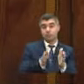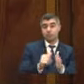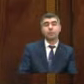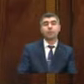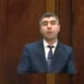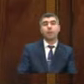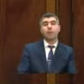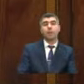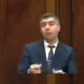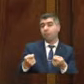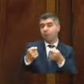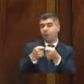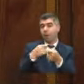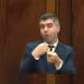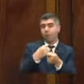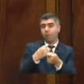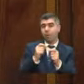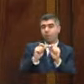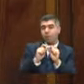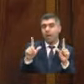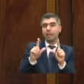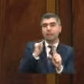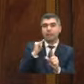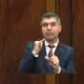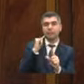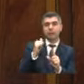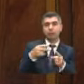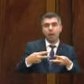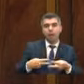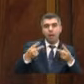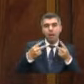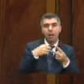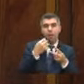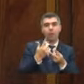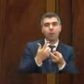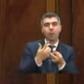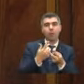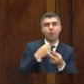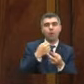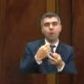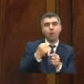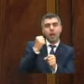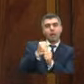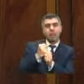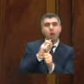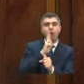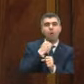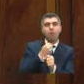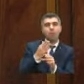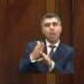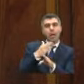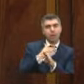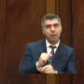وضحت مرارا وخصوصا أثناء عرض الحصيلة النصفية أو الحصيلة المرحلية أنه مباشرة